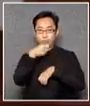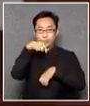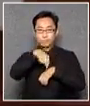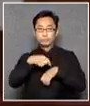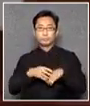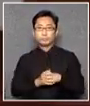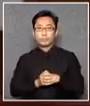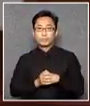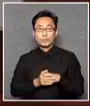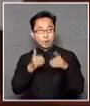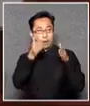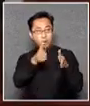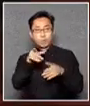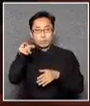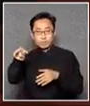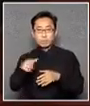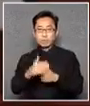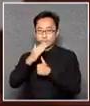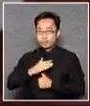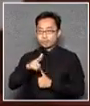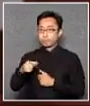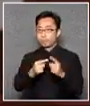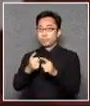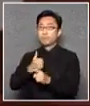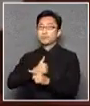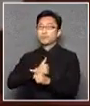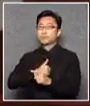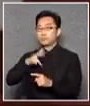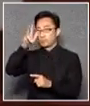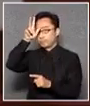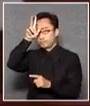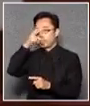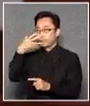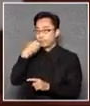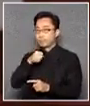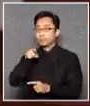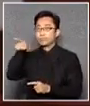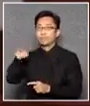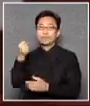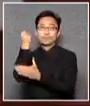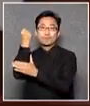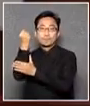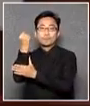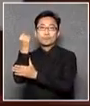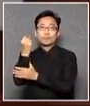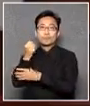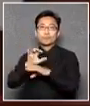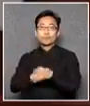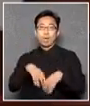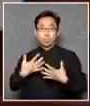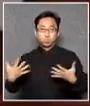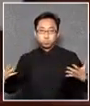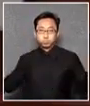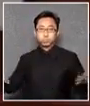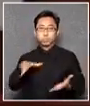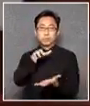向这个打压民主自由的特区政府抗议。一场波澜壮阔的占